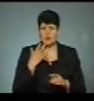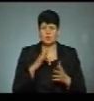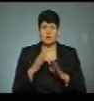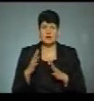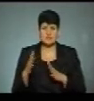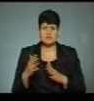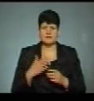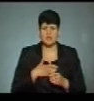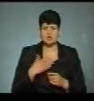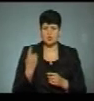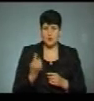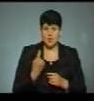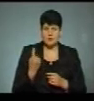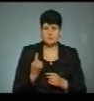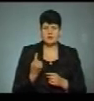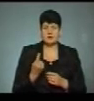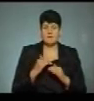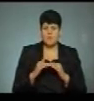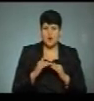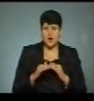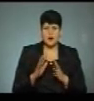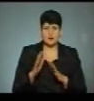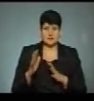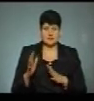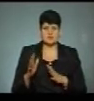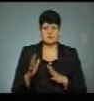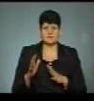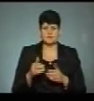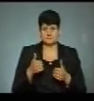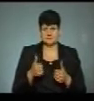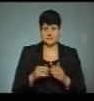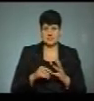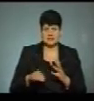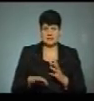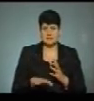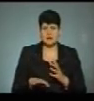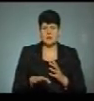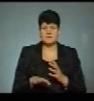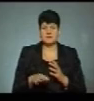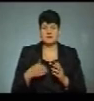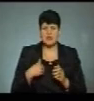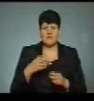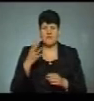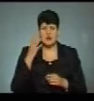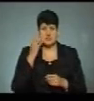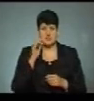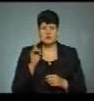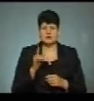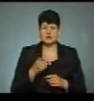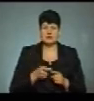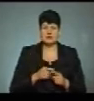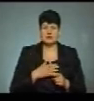в нашій області, поля, ліси, родюча земля. Ну, так я вважаю, що це наша